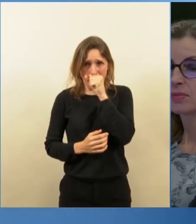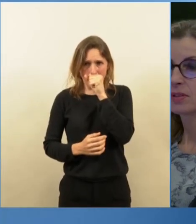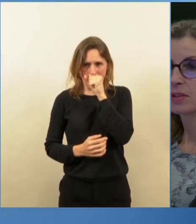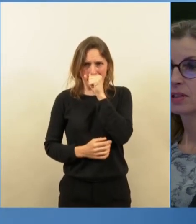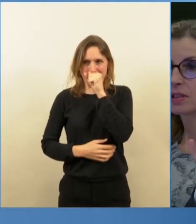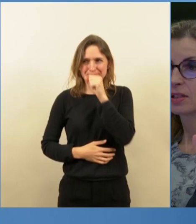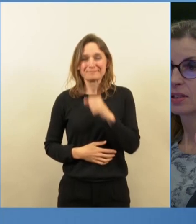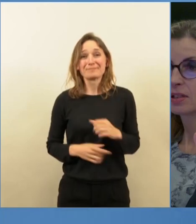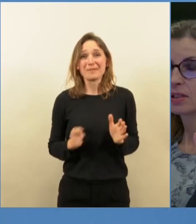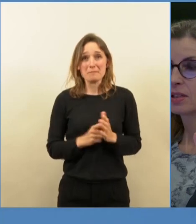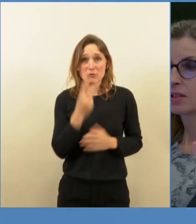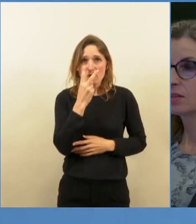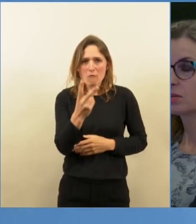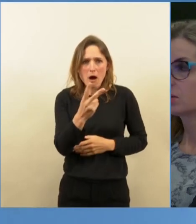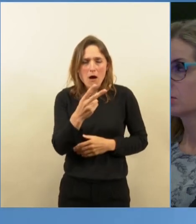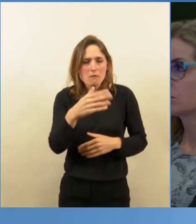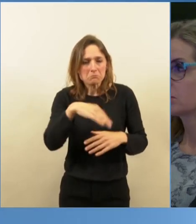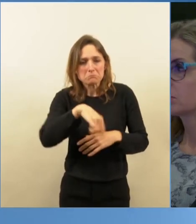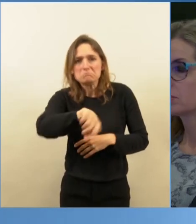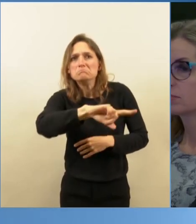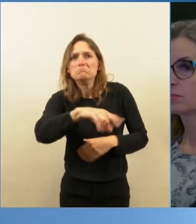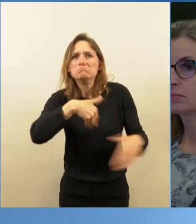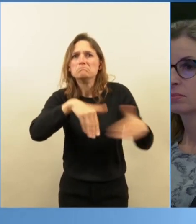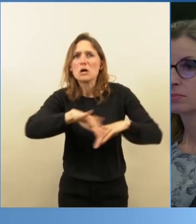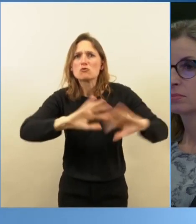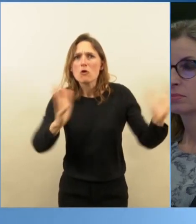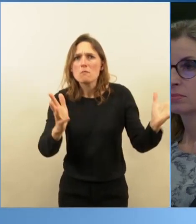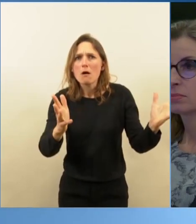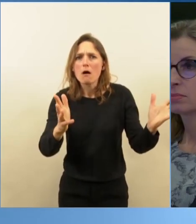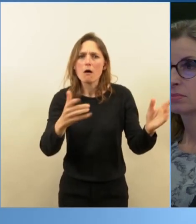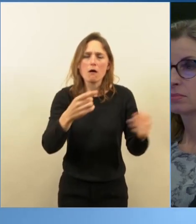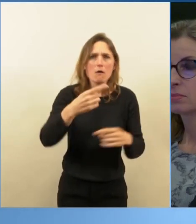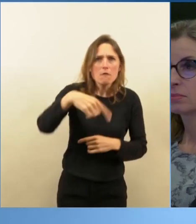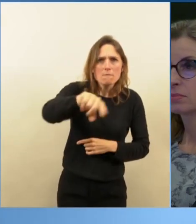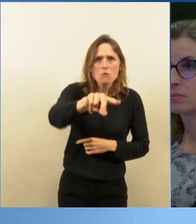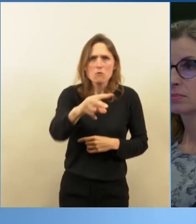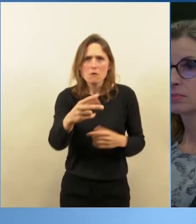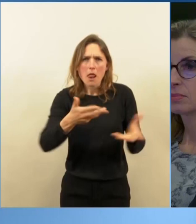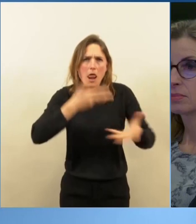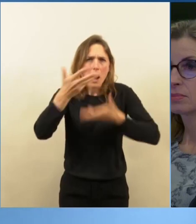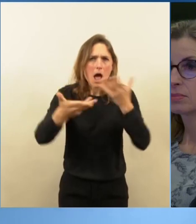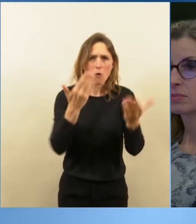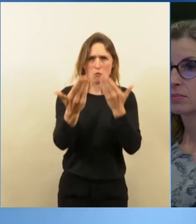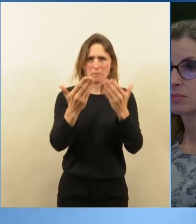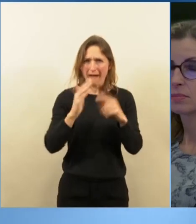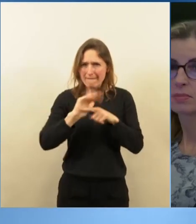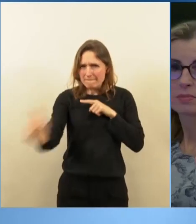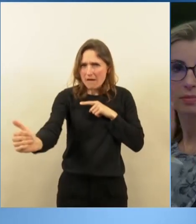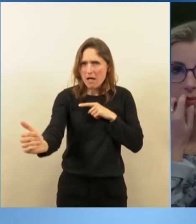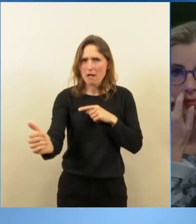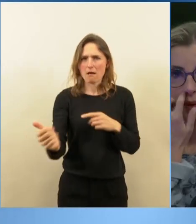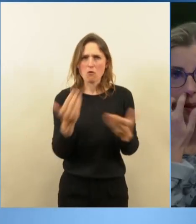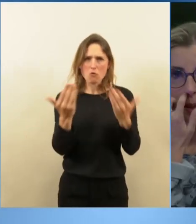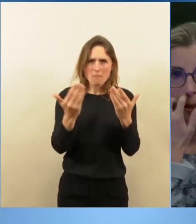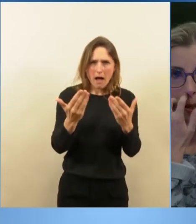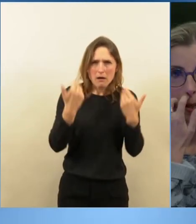vous vois fonctionner quand je vois ce que vous racontez par rapport à ce que vous faites par rapport à ce que vous êtes par